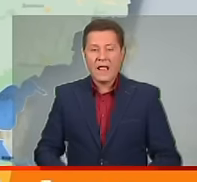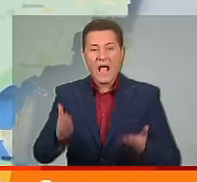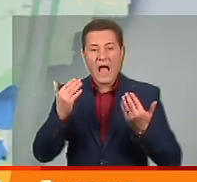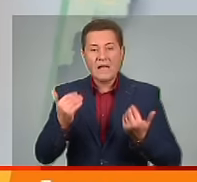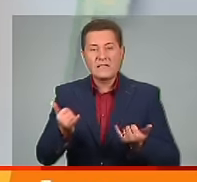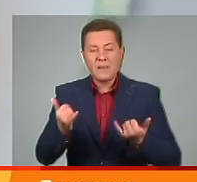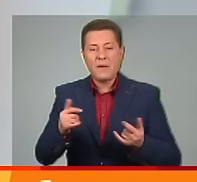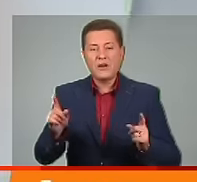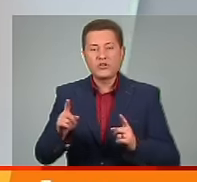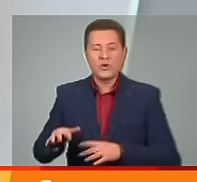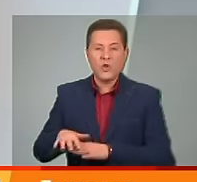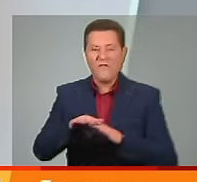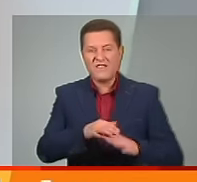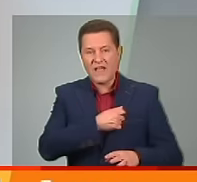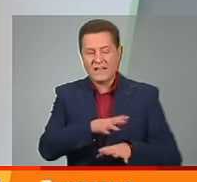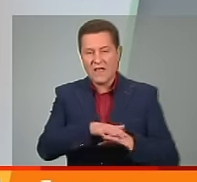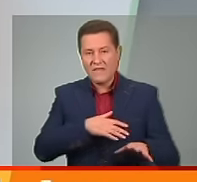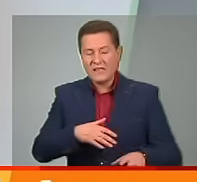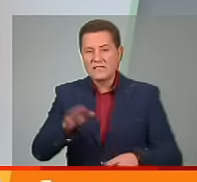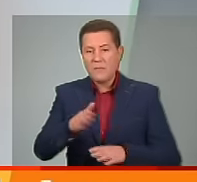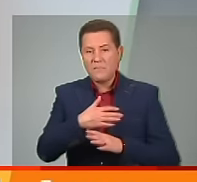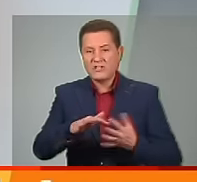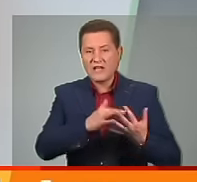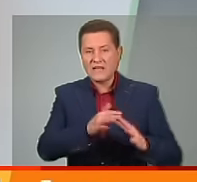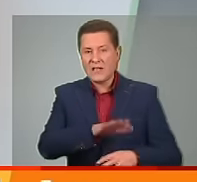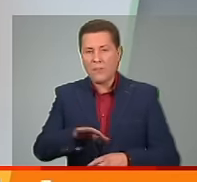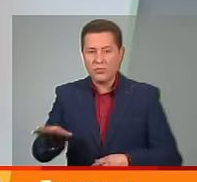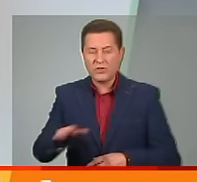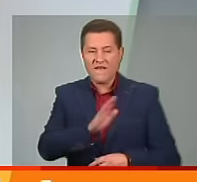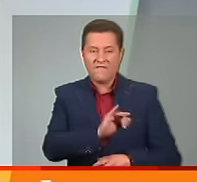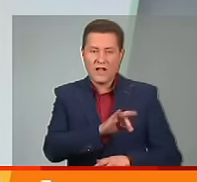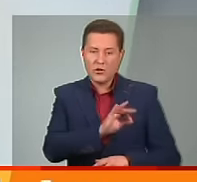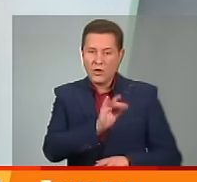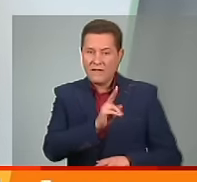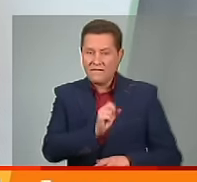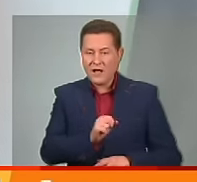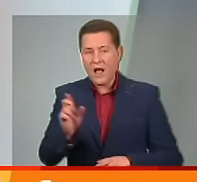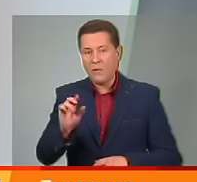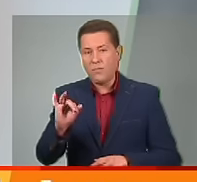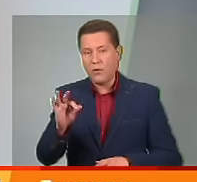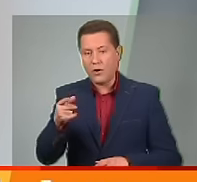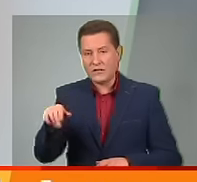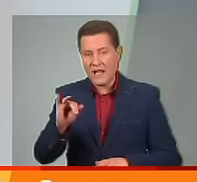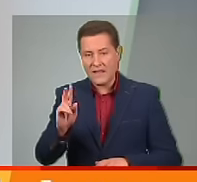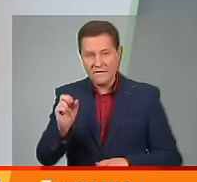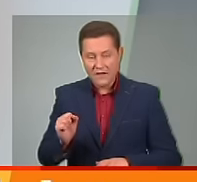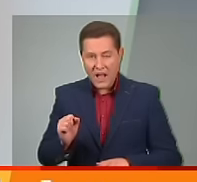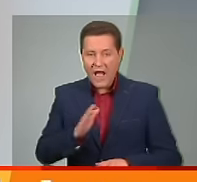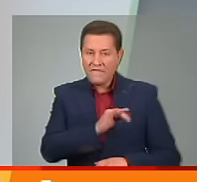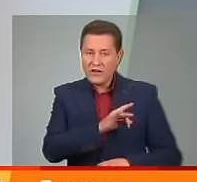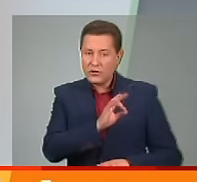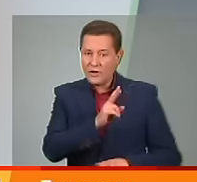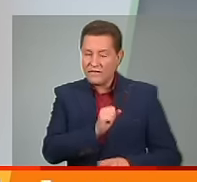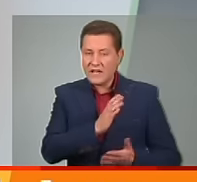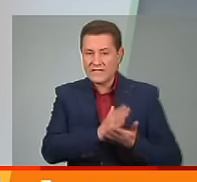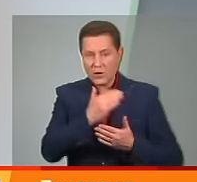власне, щодо відведення військ. Відбулося воно між населеними пунктами Вікторівка і Богданівка. Власне, Вікторівка знаходиться